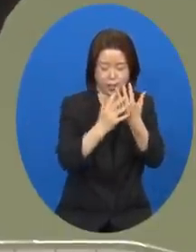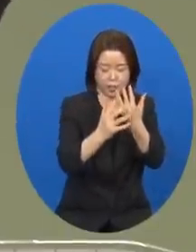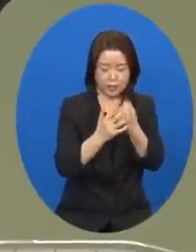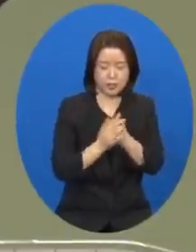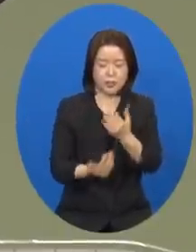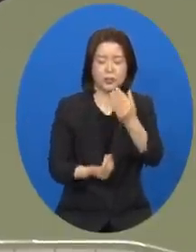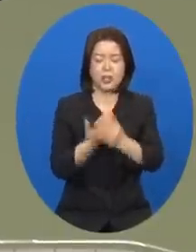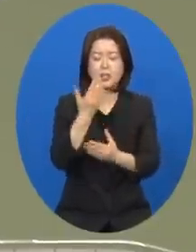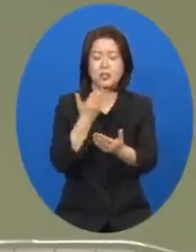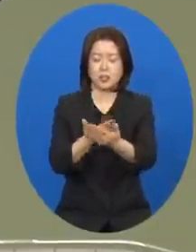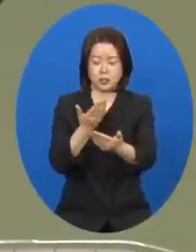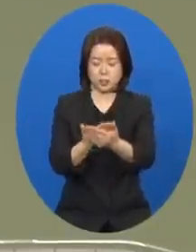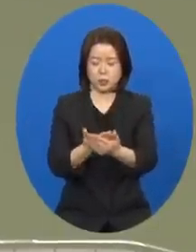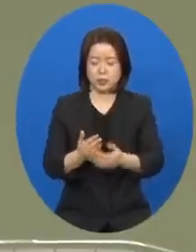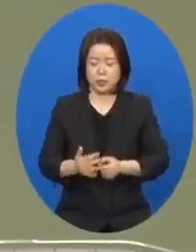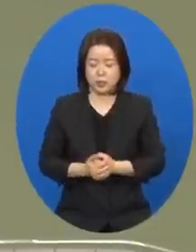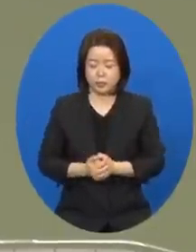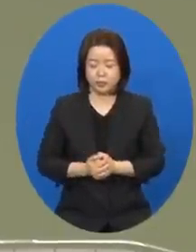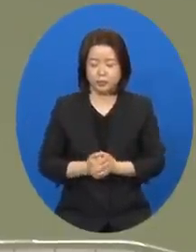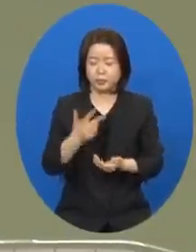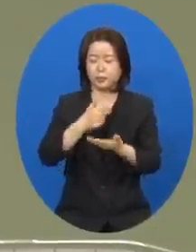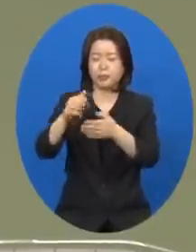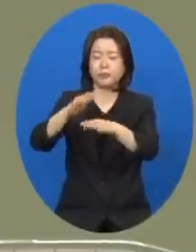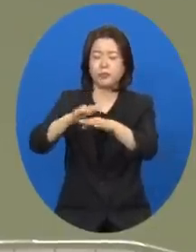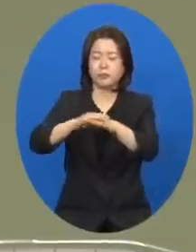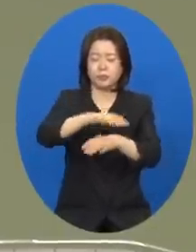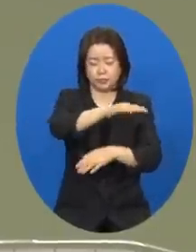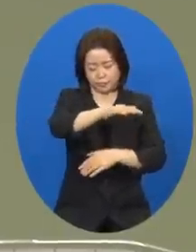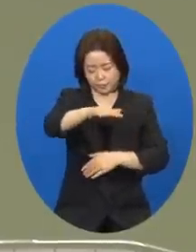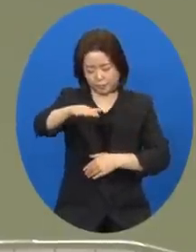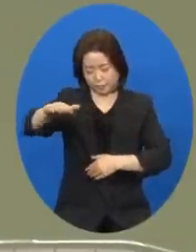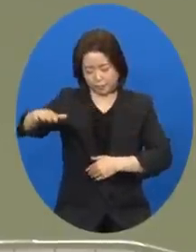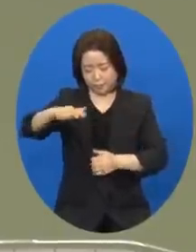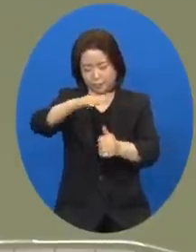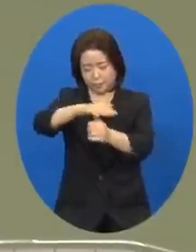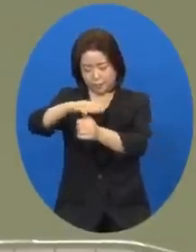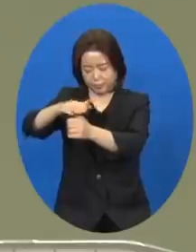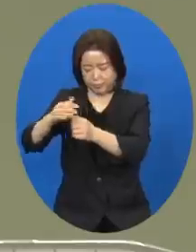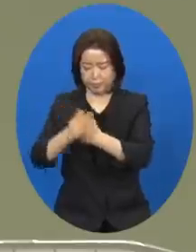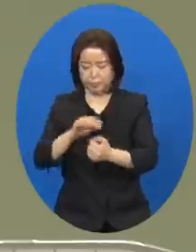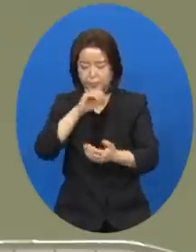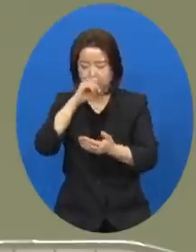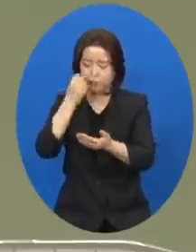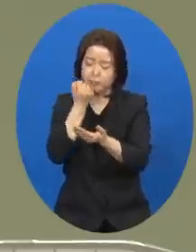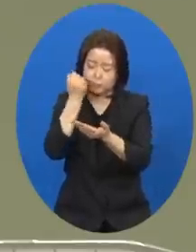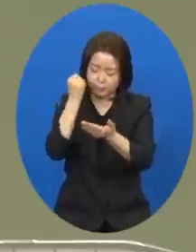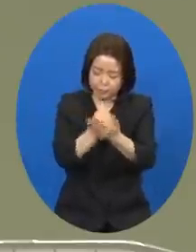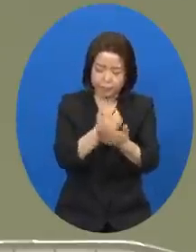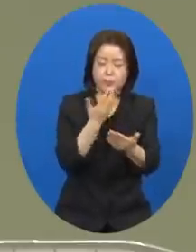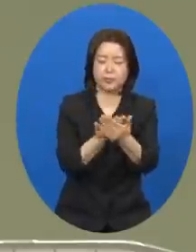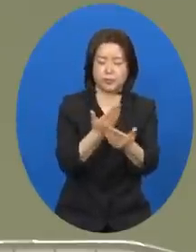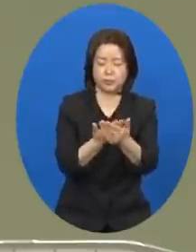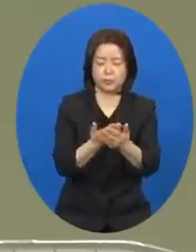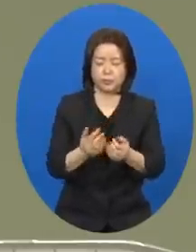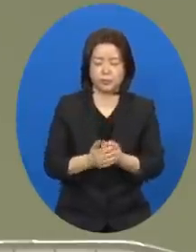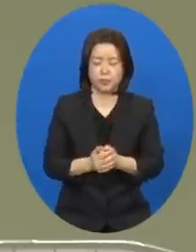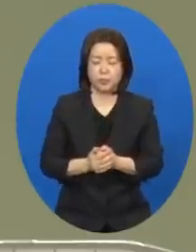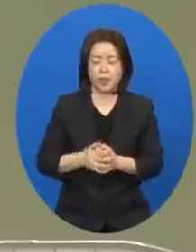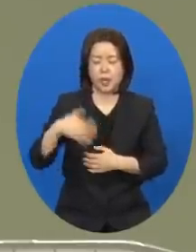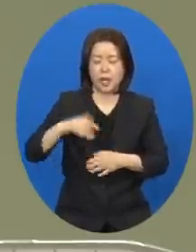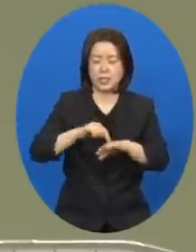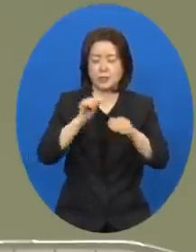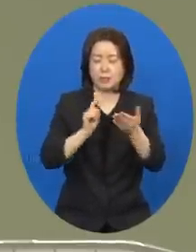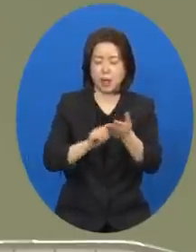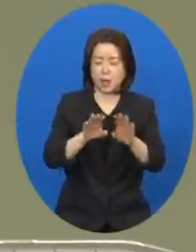하여 주시옵소서. 주의 손으로 머리머리 안수하시고 인쳐주소서. 아직까지 마음이 안